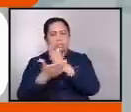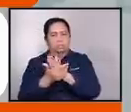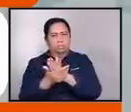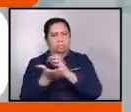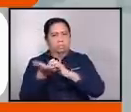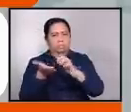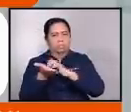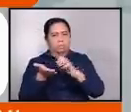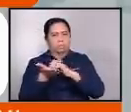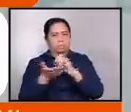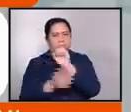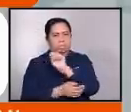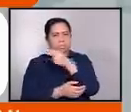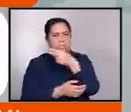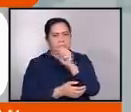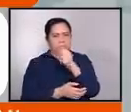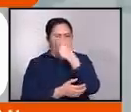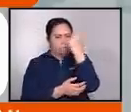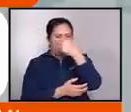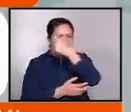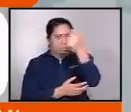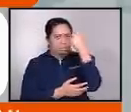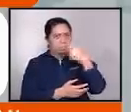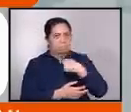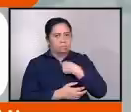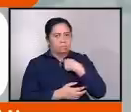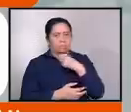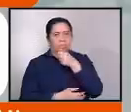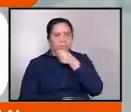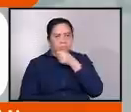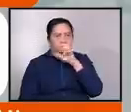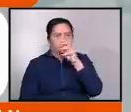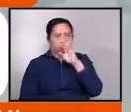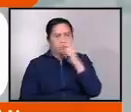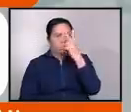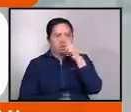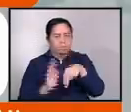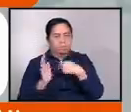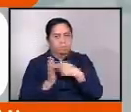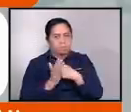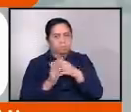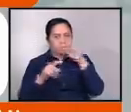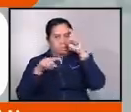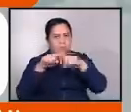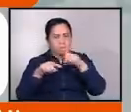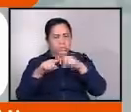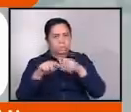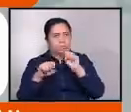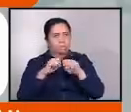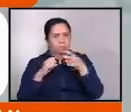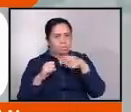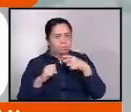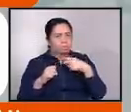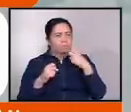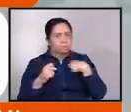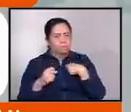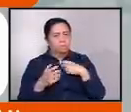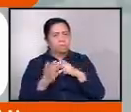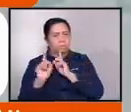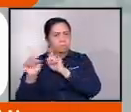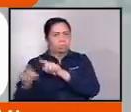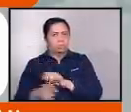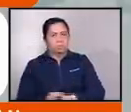practice ng senior high school kasi graduation po, ako po yung MC. 2 hours lang po kami doon, yung renta po sa venue, kaya kailangan ko na din po pumunta